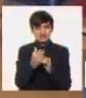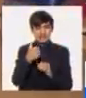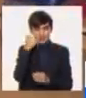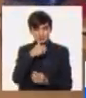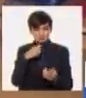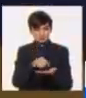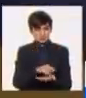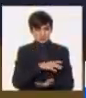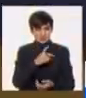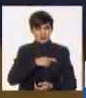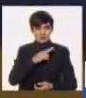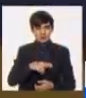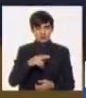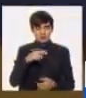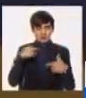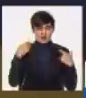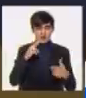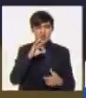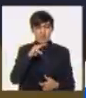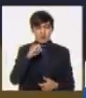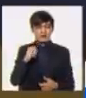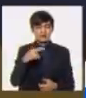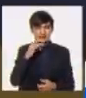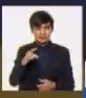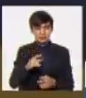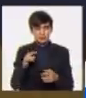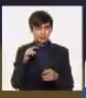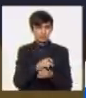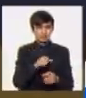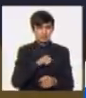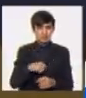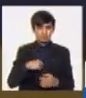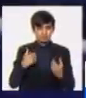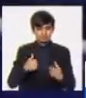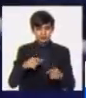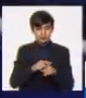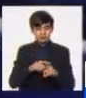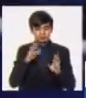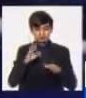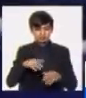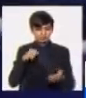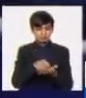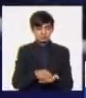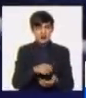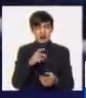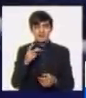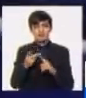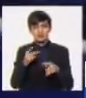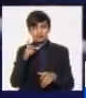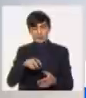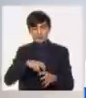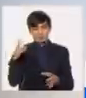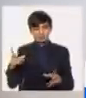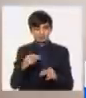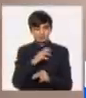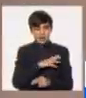году. Тогда погиб командир Марат Едигеев. Он увел самолет и пожертвовал своей жизнью. Штурман успел катапультироваться. В этот